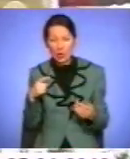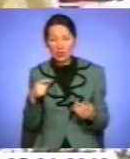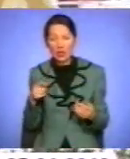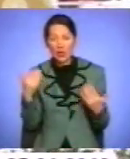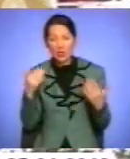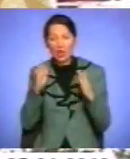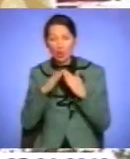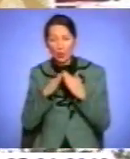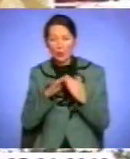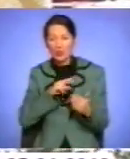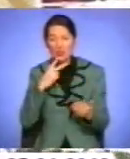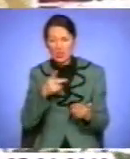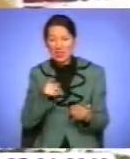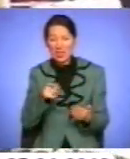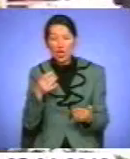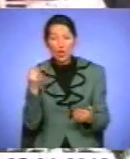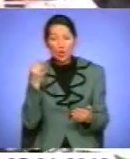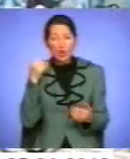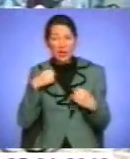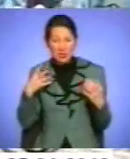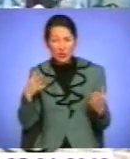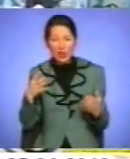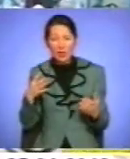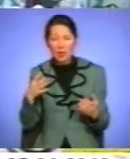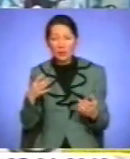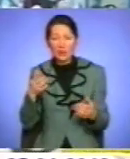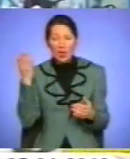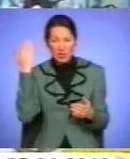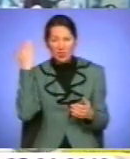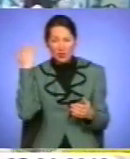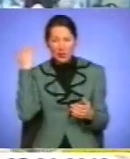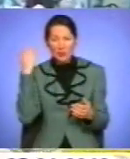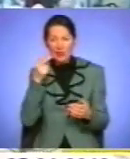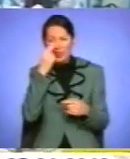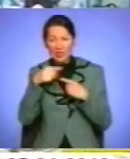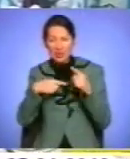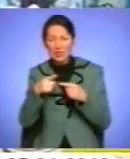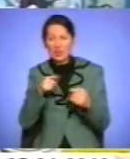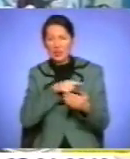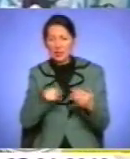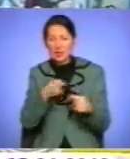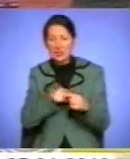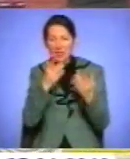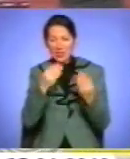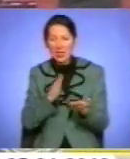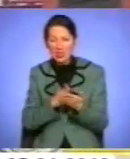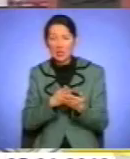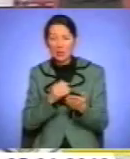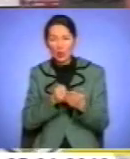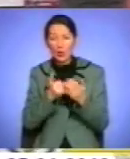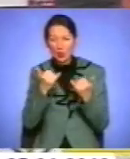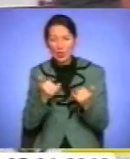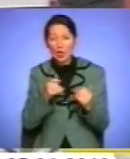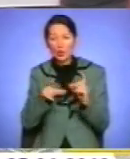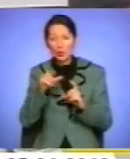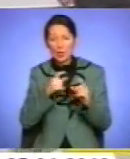незважаючи на те, що історія свята сягає своїм корінням у давні часи, традиція відзначати цей день живе і понині. Студенти, які влаштовували пишні